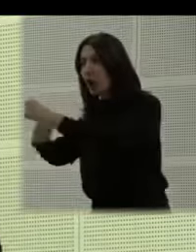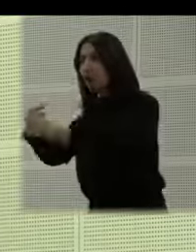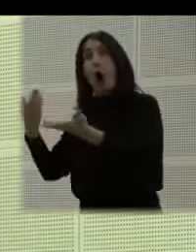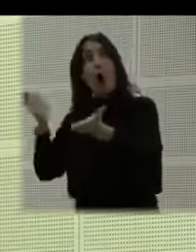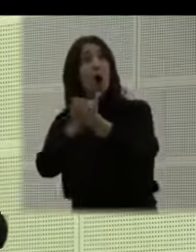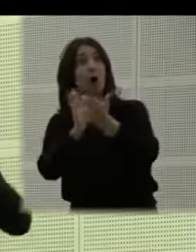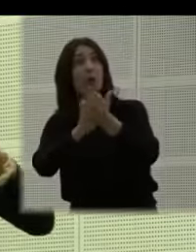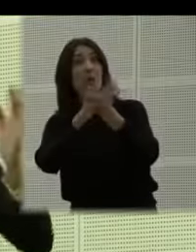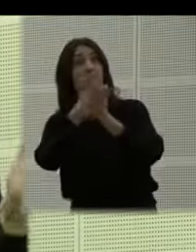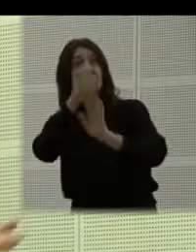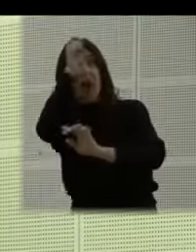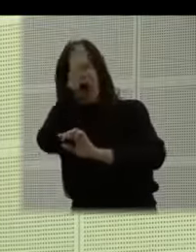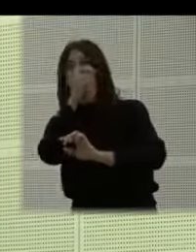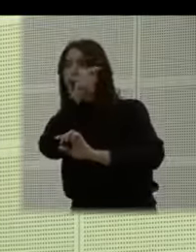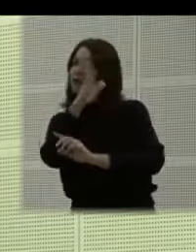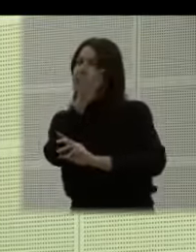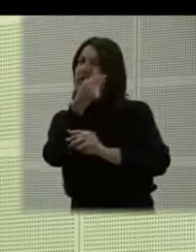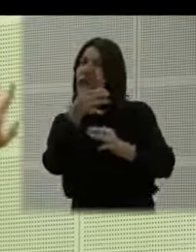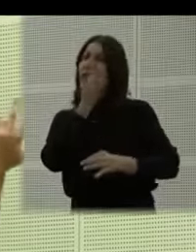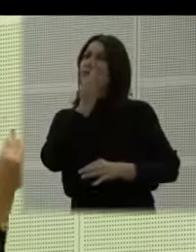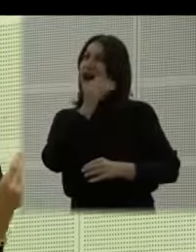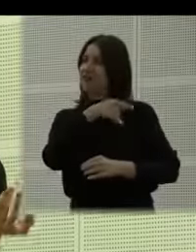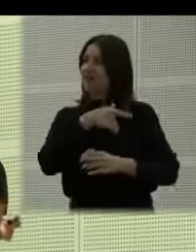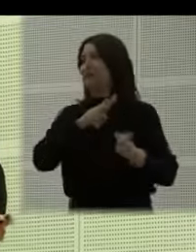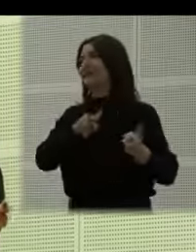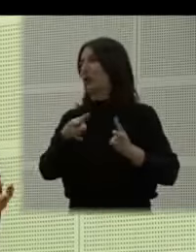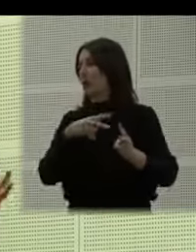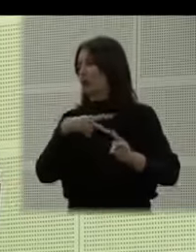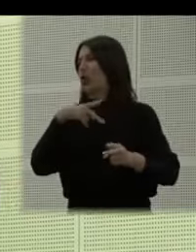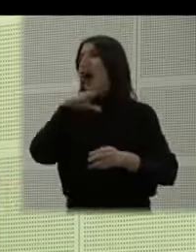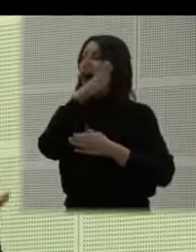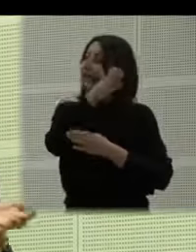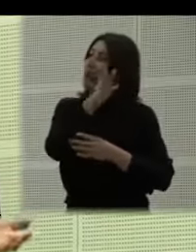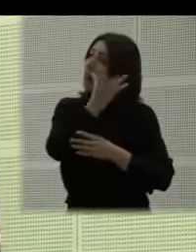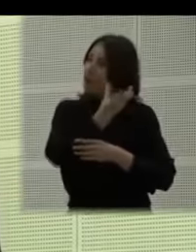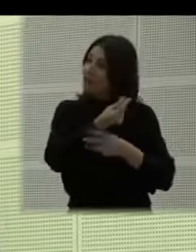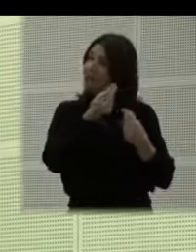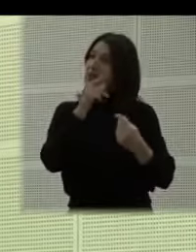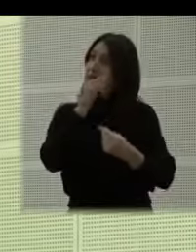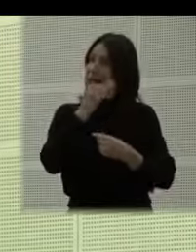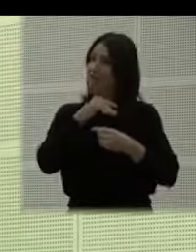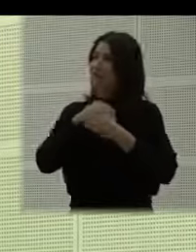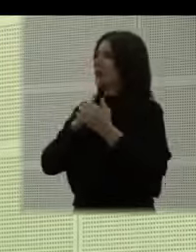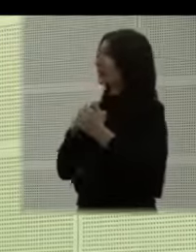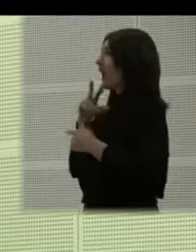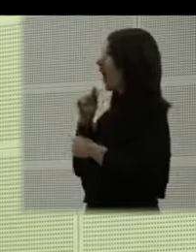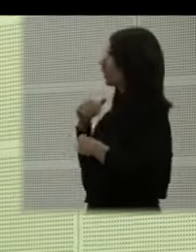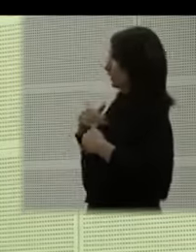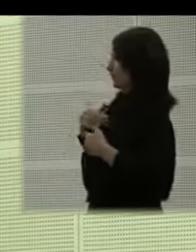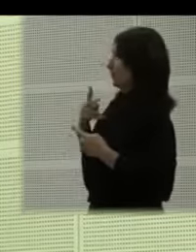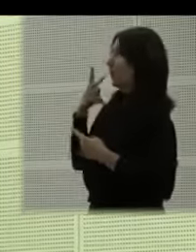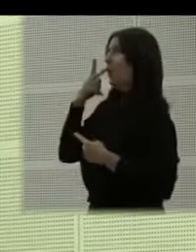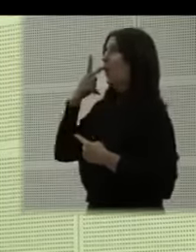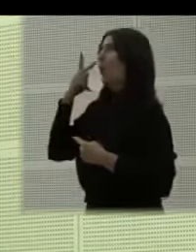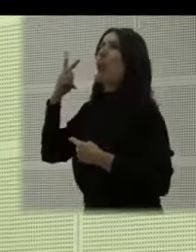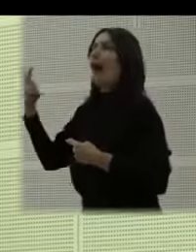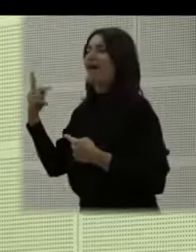onorevole, complimenti. Andiamoci a pigliare un caffè, traduco, andiamoci a prendere un caffè. E io ho detto, dico, guarda, nella